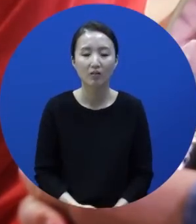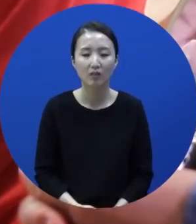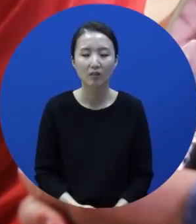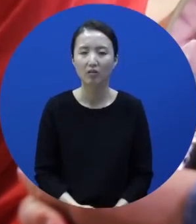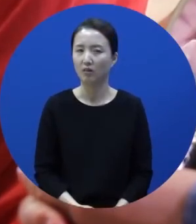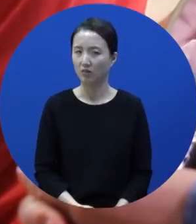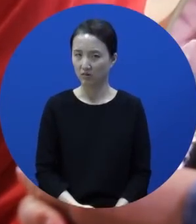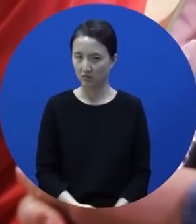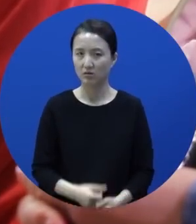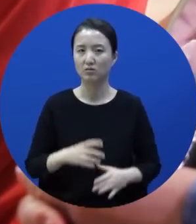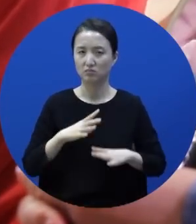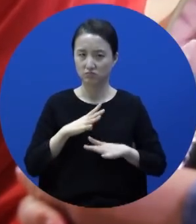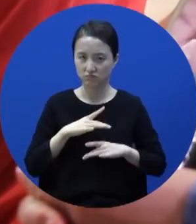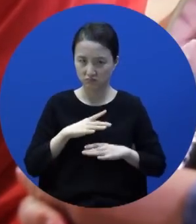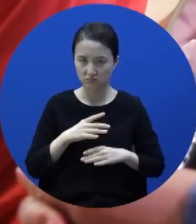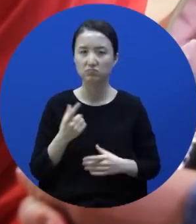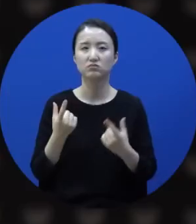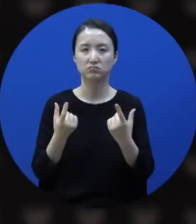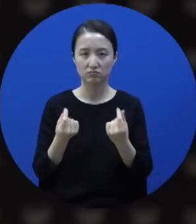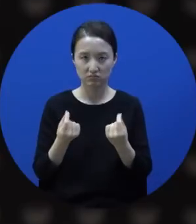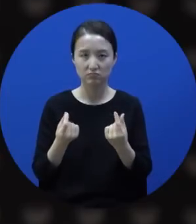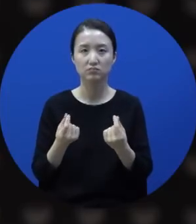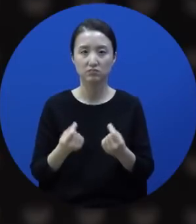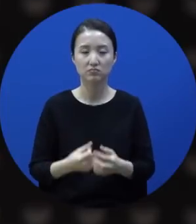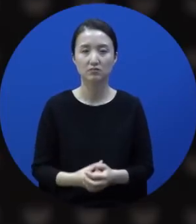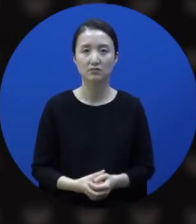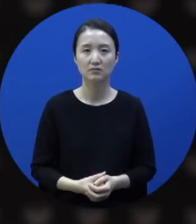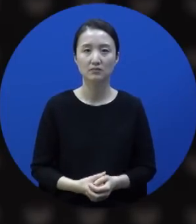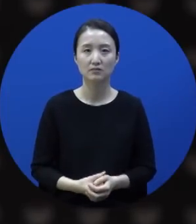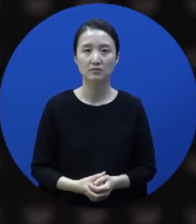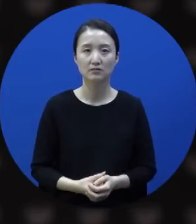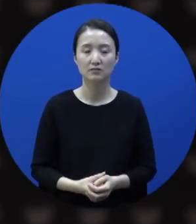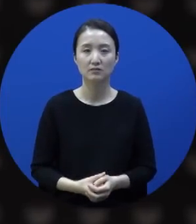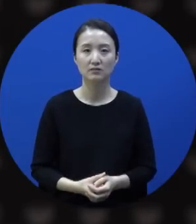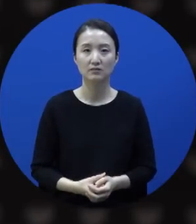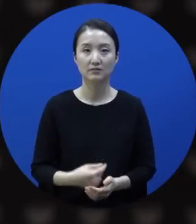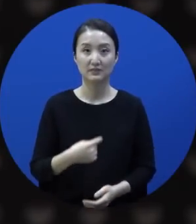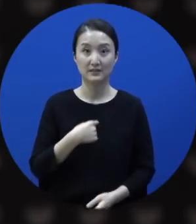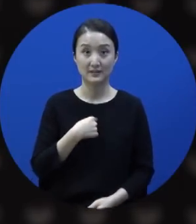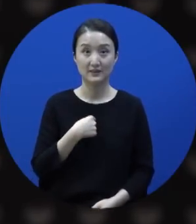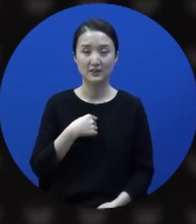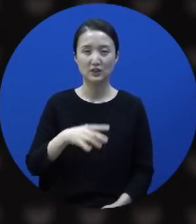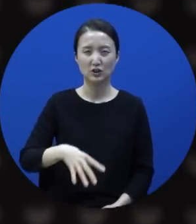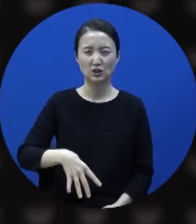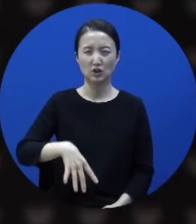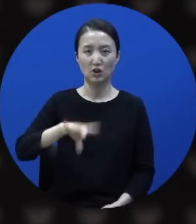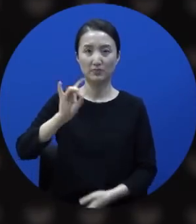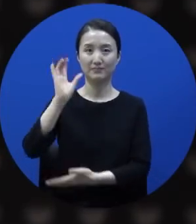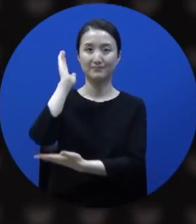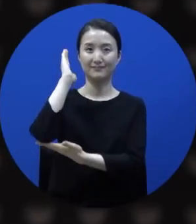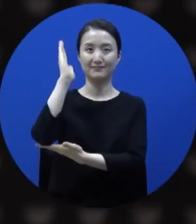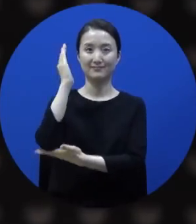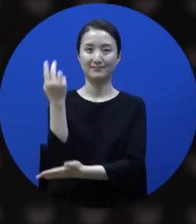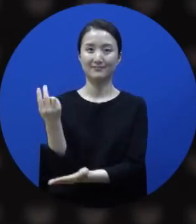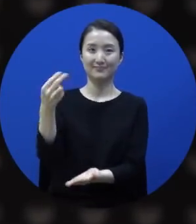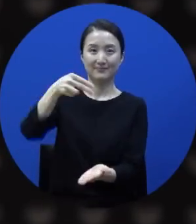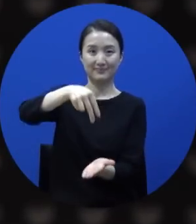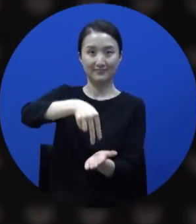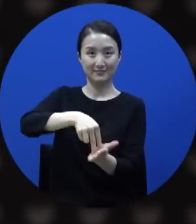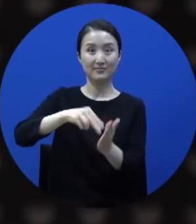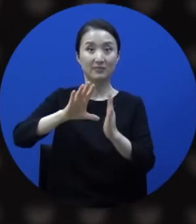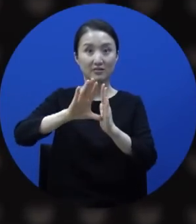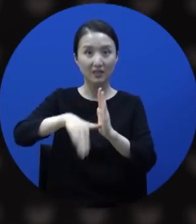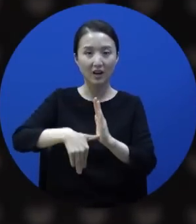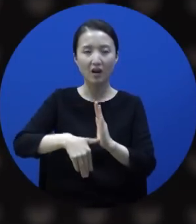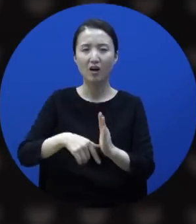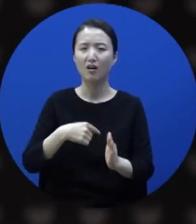엄청 겁나죠? 네. 저는 처음에 무대와 강단에 섰을 때 바로 저런 기분이었습니다. 네.